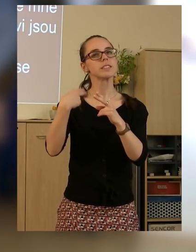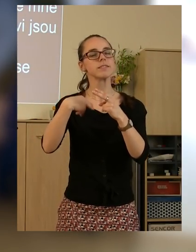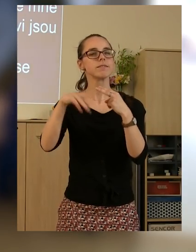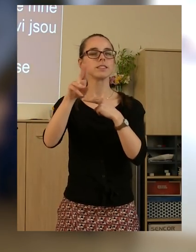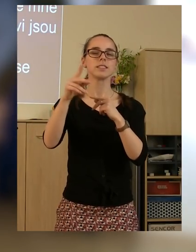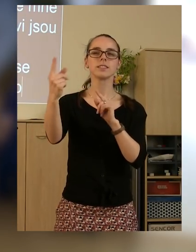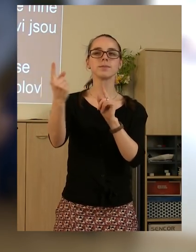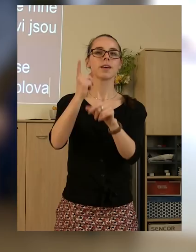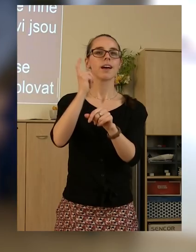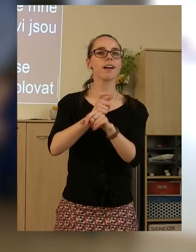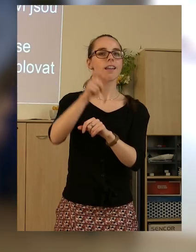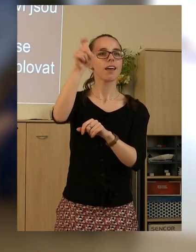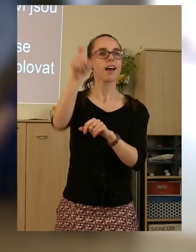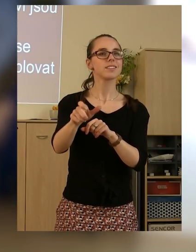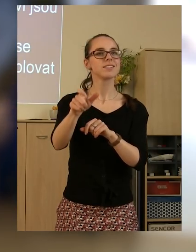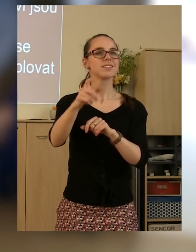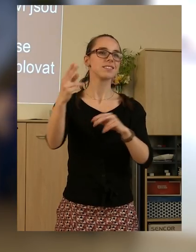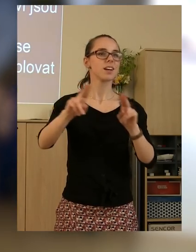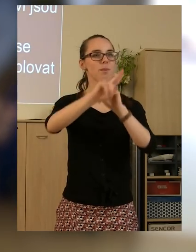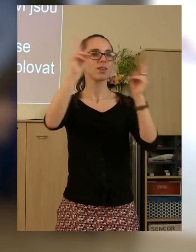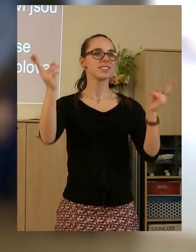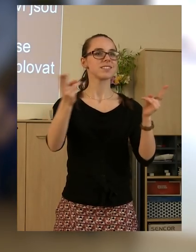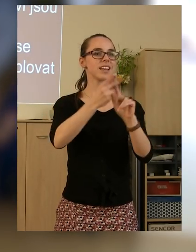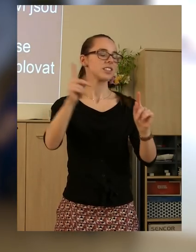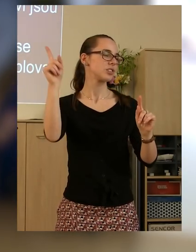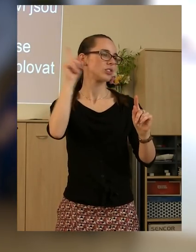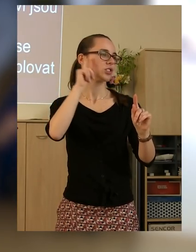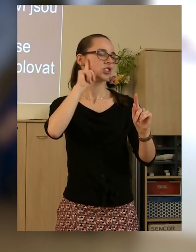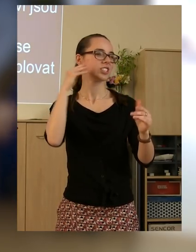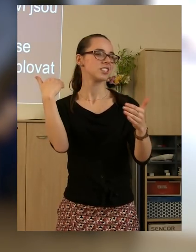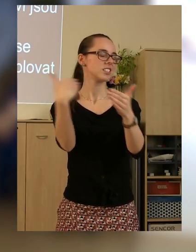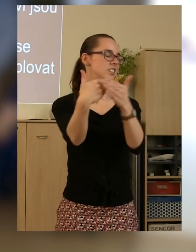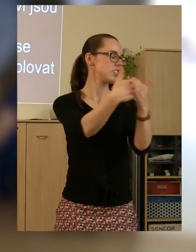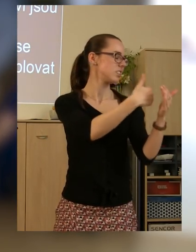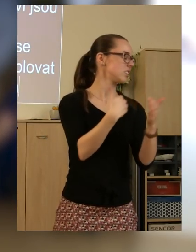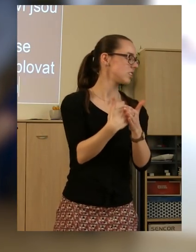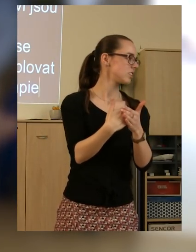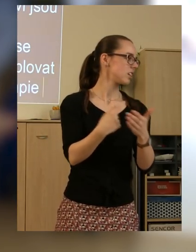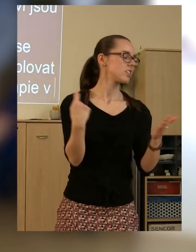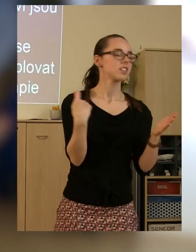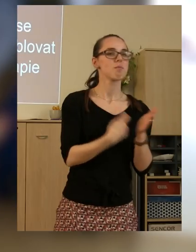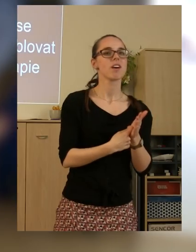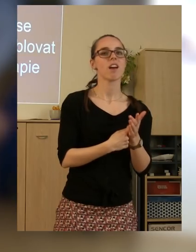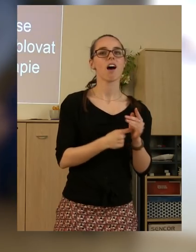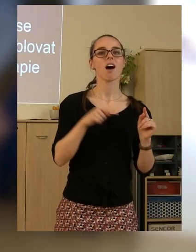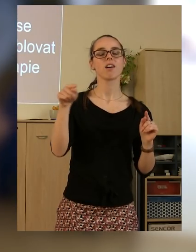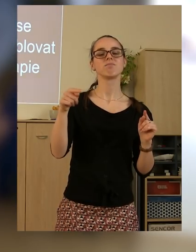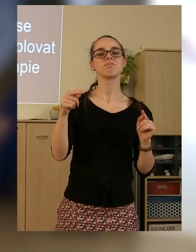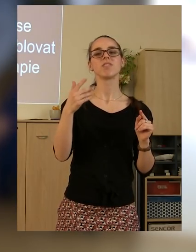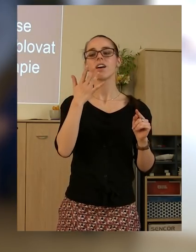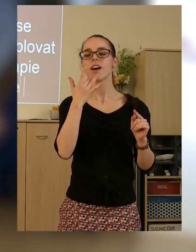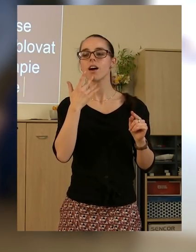ve světě slyšících lidí. A terapie v podstatě spočívá v tom, že se jim snažím